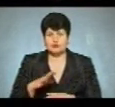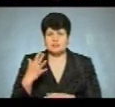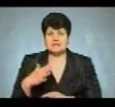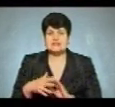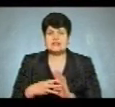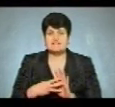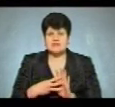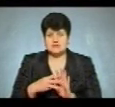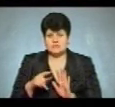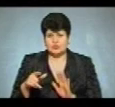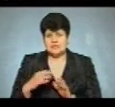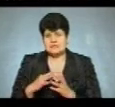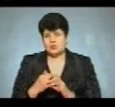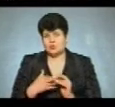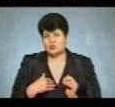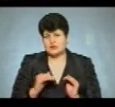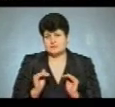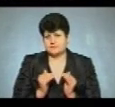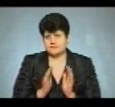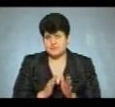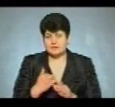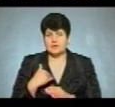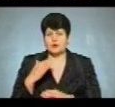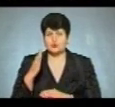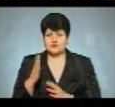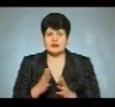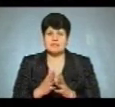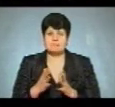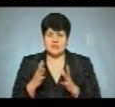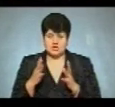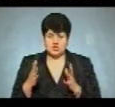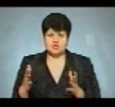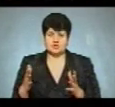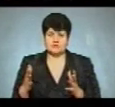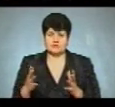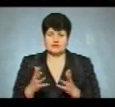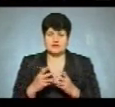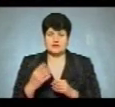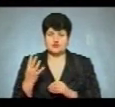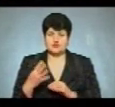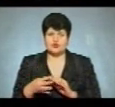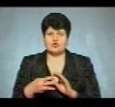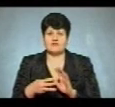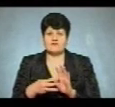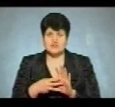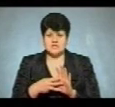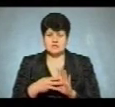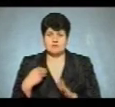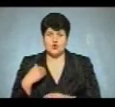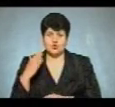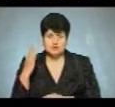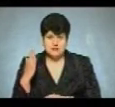58 людей, село у нас невелике, і при голосуванні більшістю у кількості 48 голосів